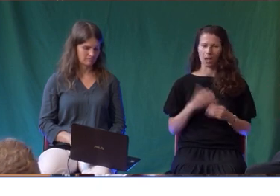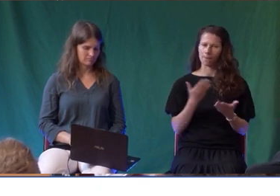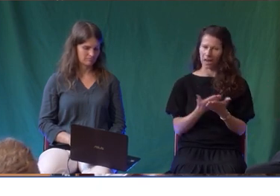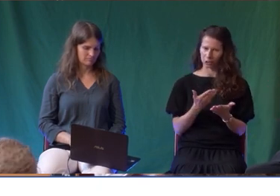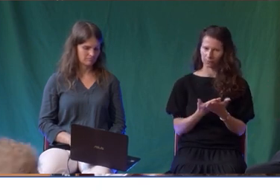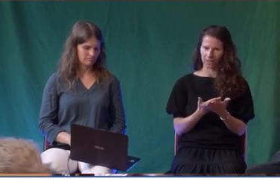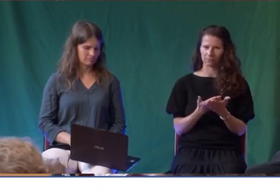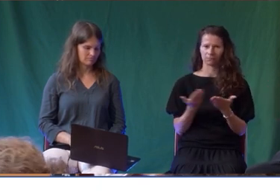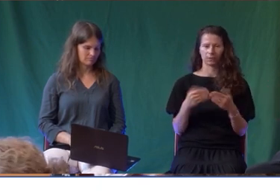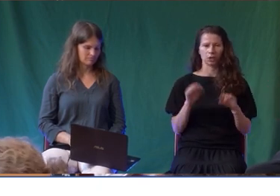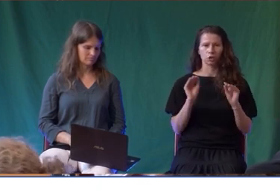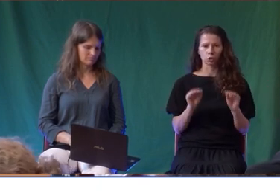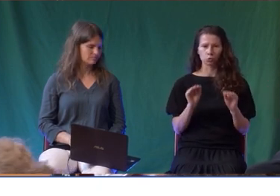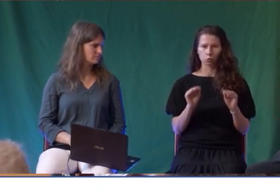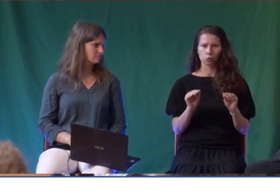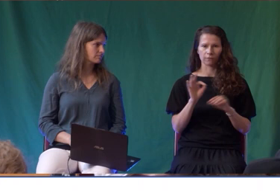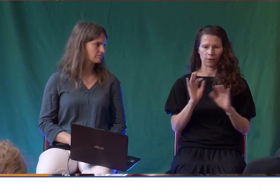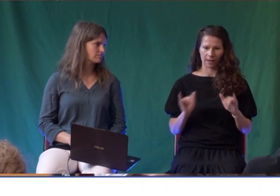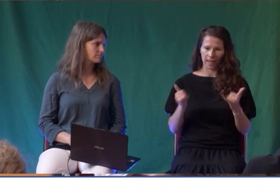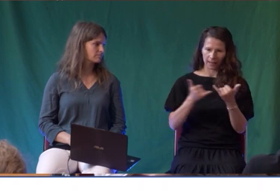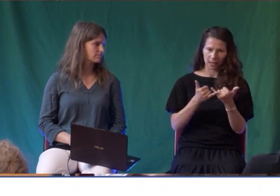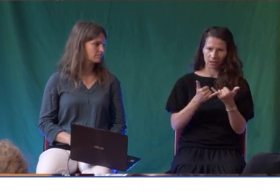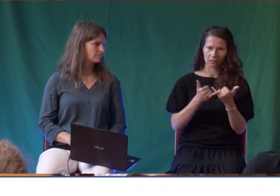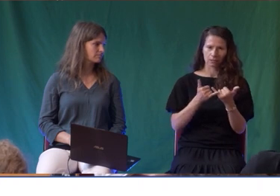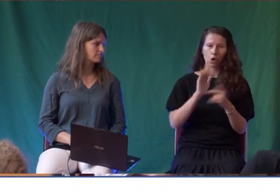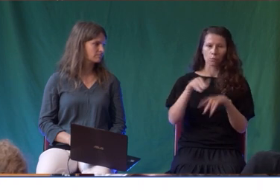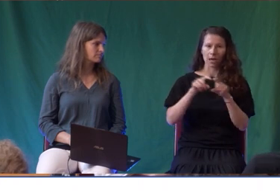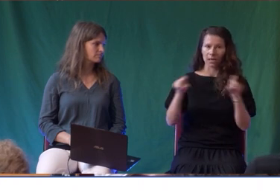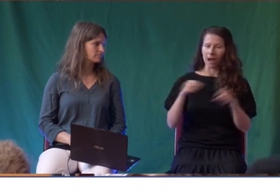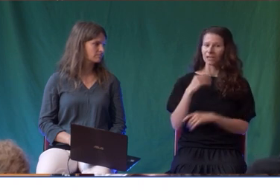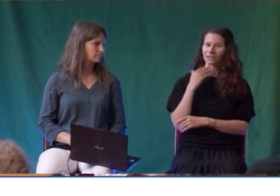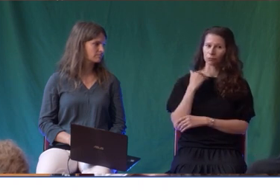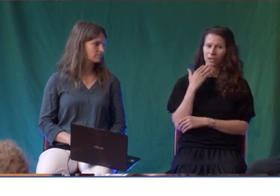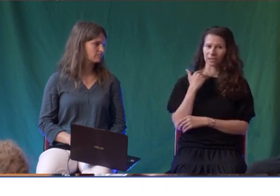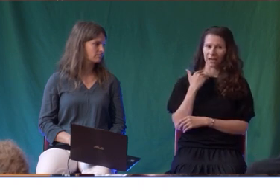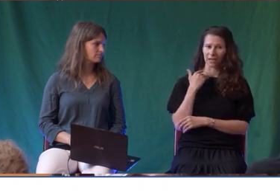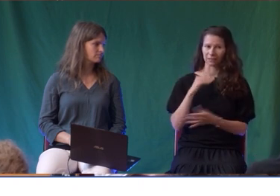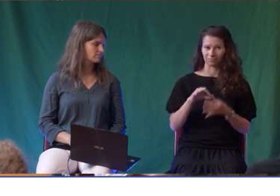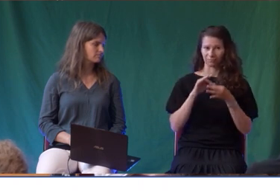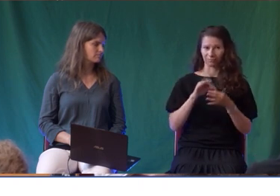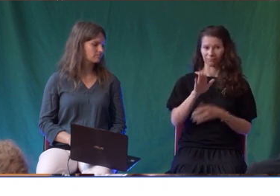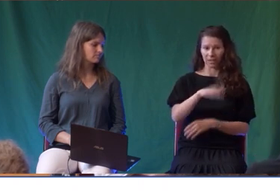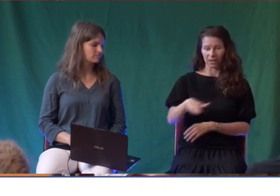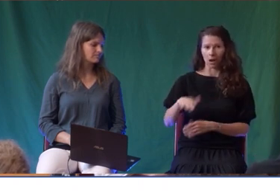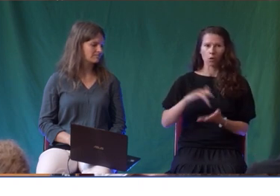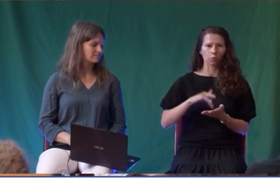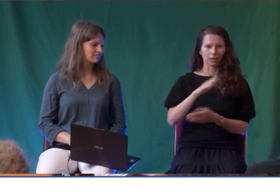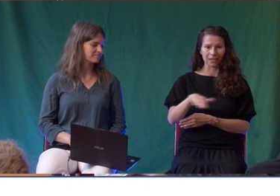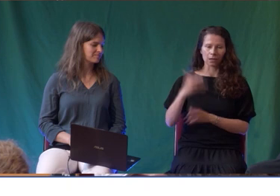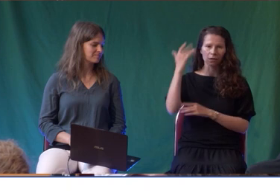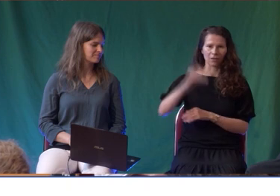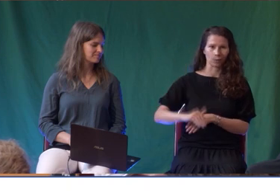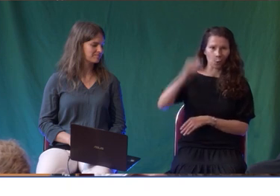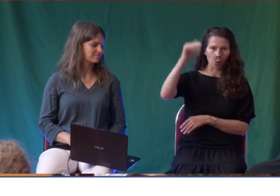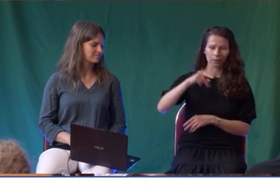Beispiel eine Schulung für Eltern über Sexualität von Kindern den Kinder werden groß